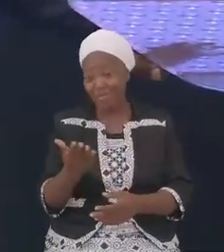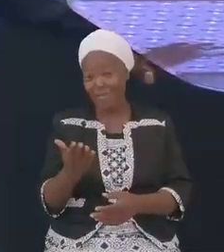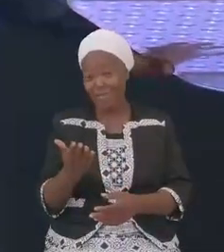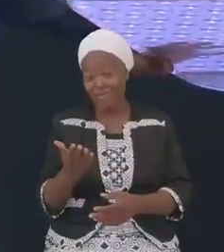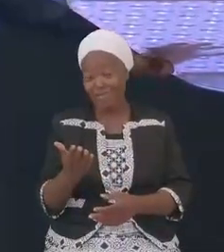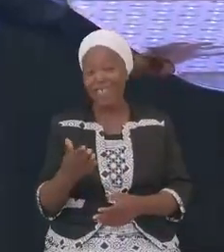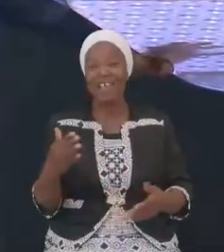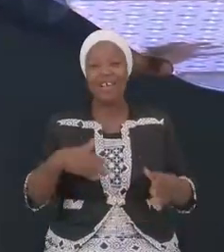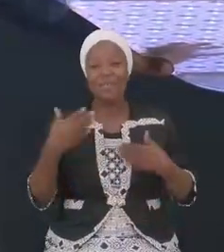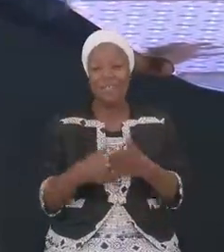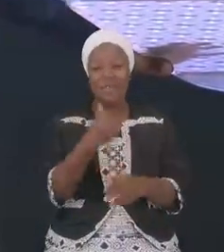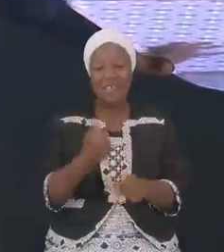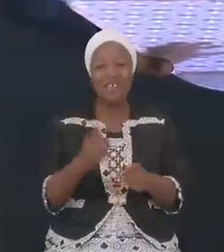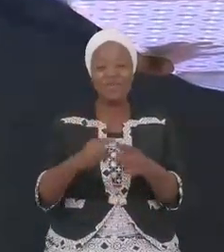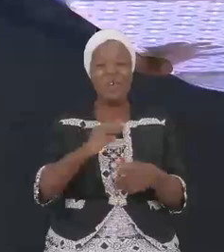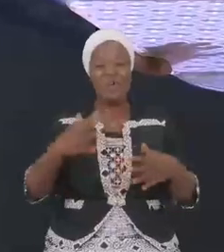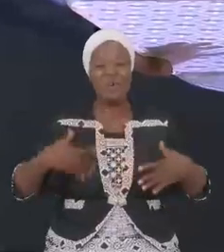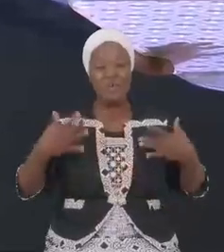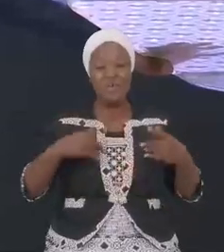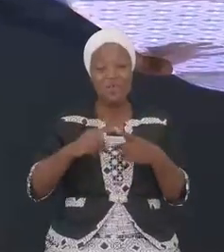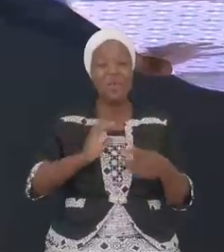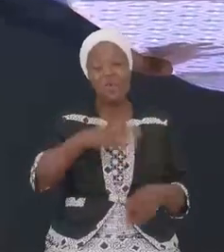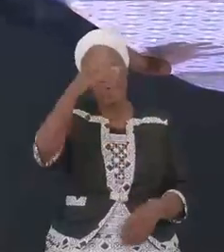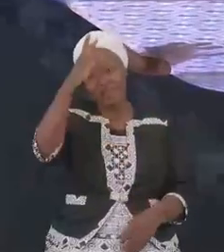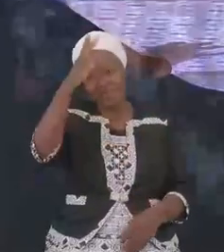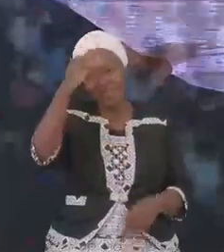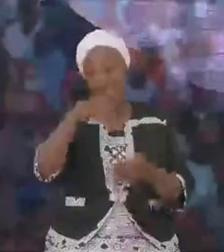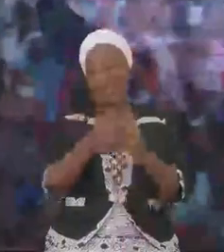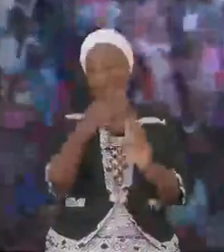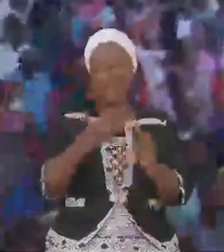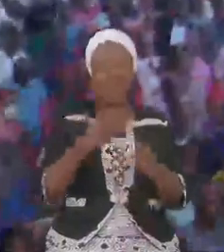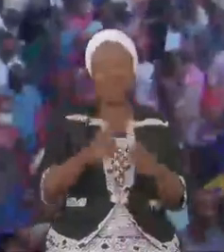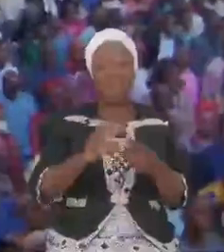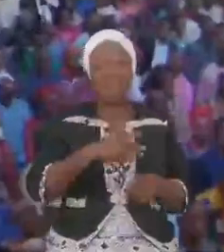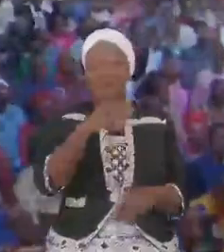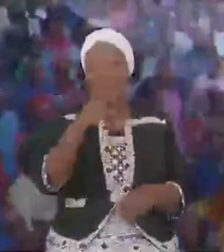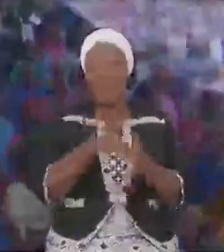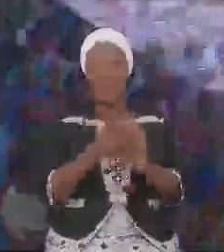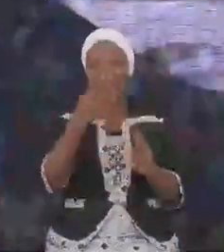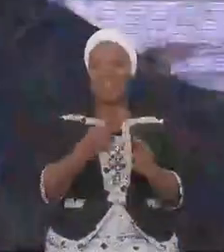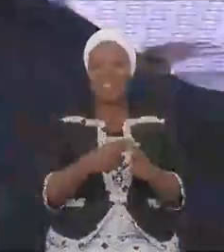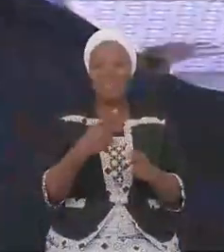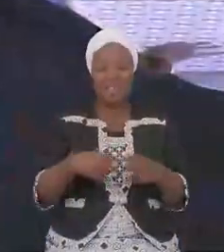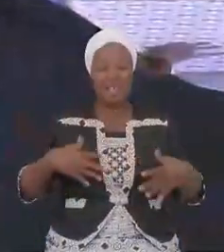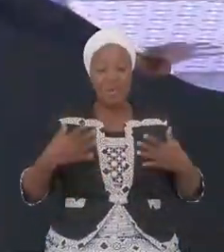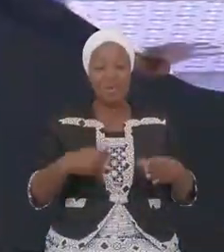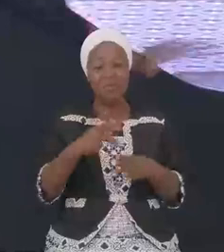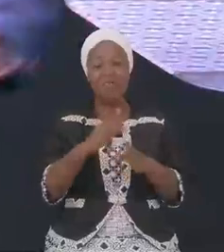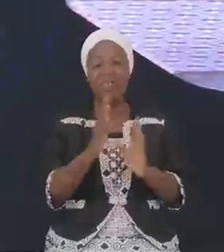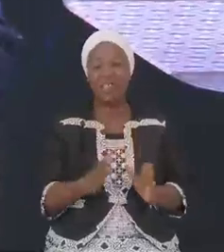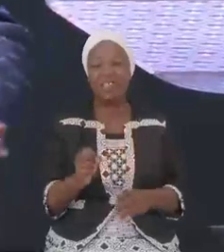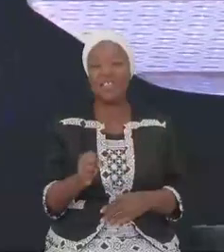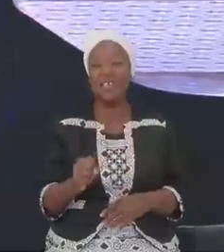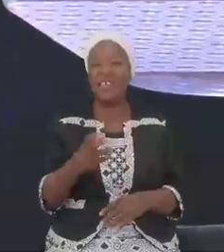À nos jeunes, à nos pères, à nos mamans, aux jeunes